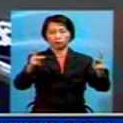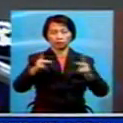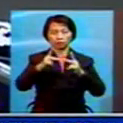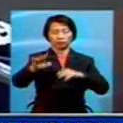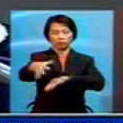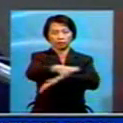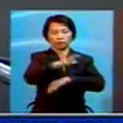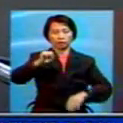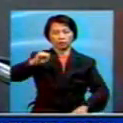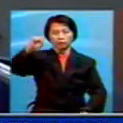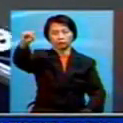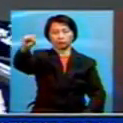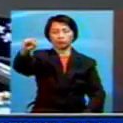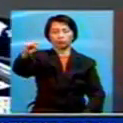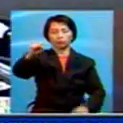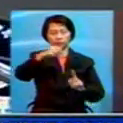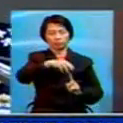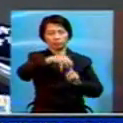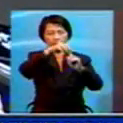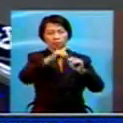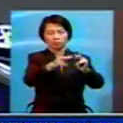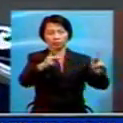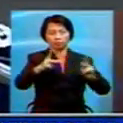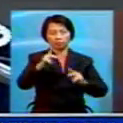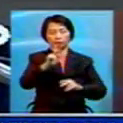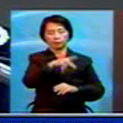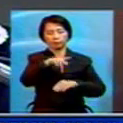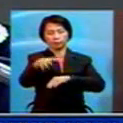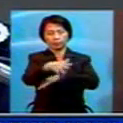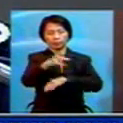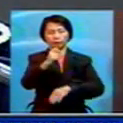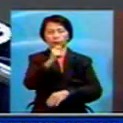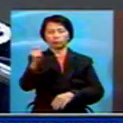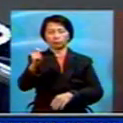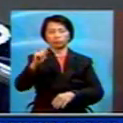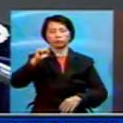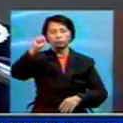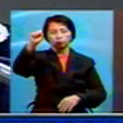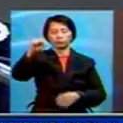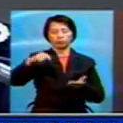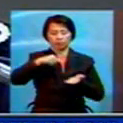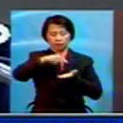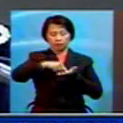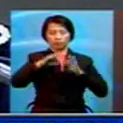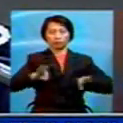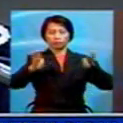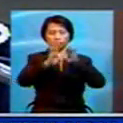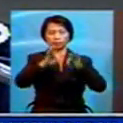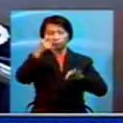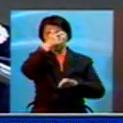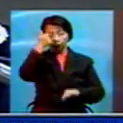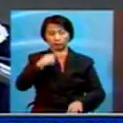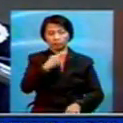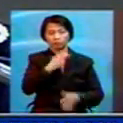Sabah particularly di kawasan pantai timur Sabah ini penting kerana kita ingin